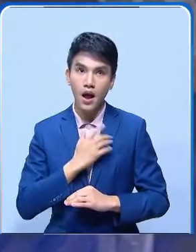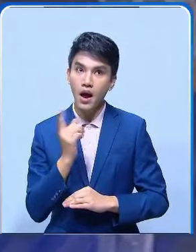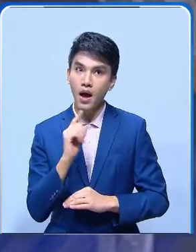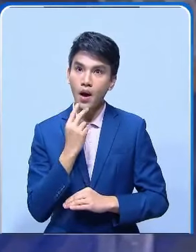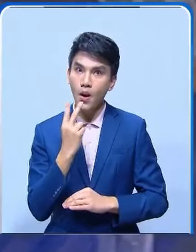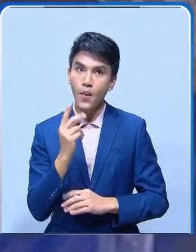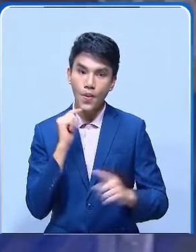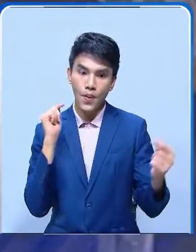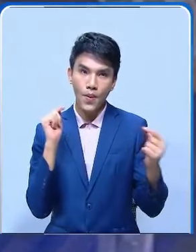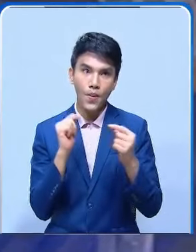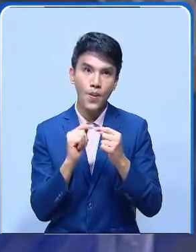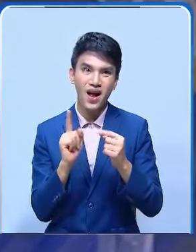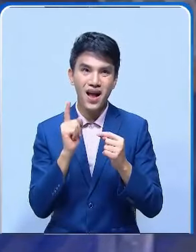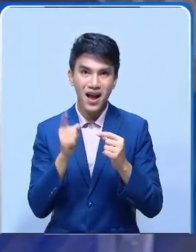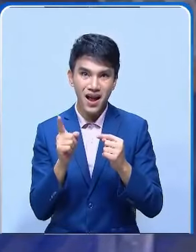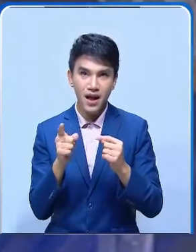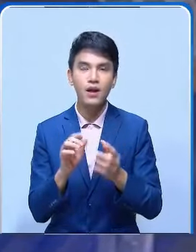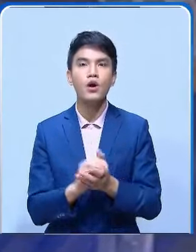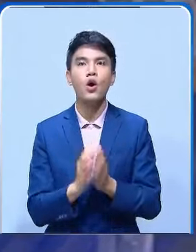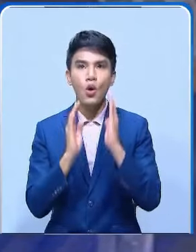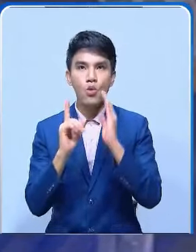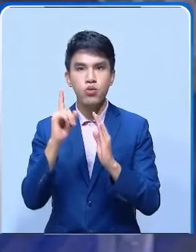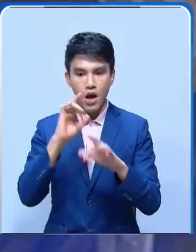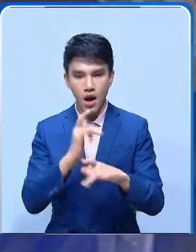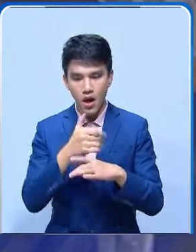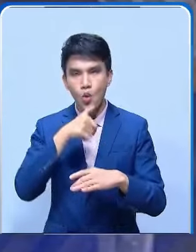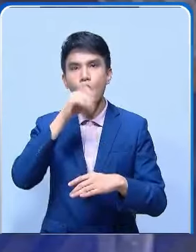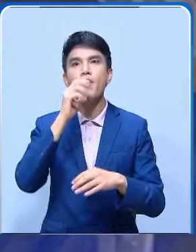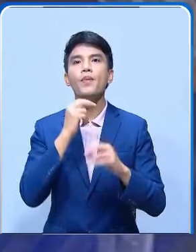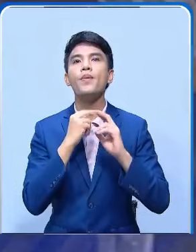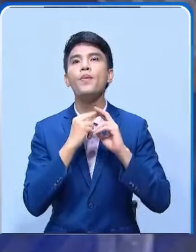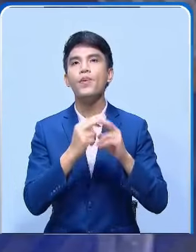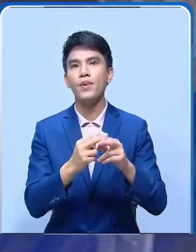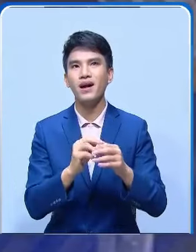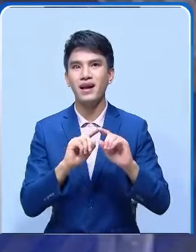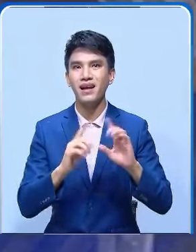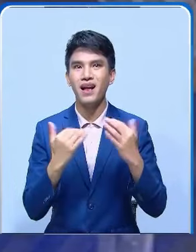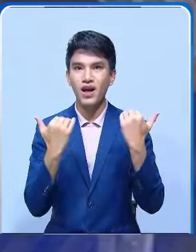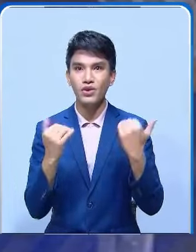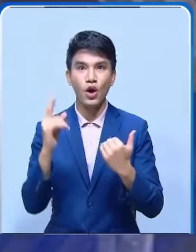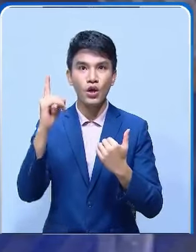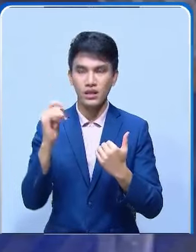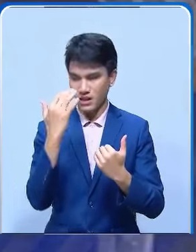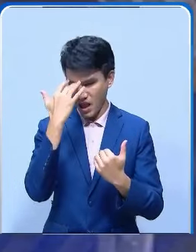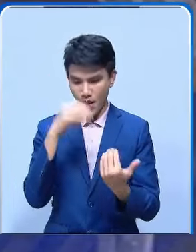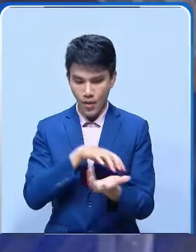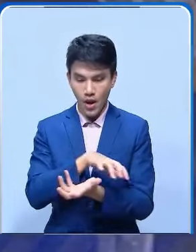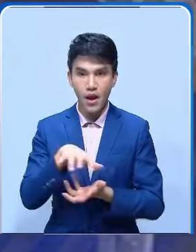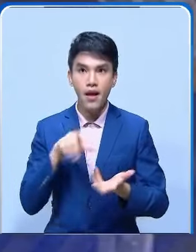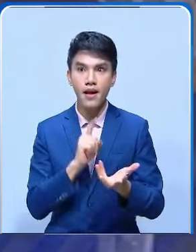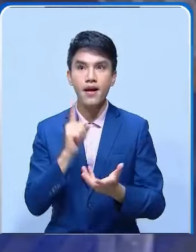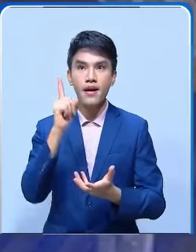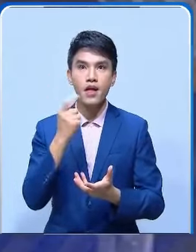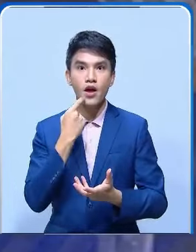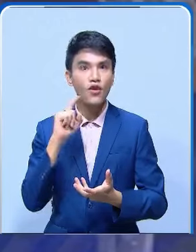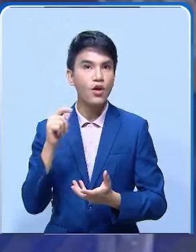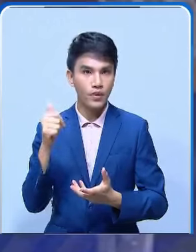ทางที่ว่าจริงอยู่ถึงแม้ว่าคนตายจะเอาเหล้าเข้าปากเองแต่พอตายเนื่องจากส่วนผสมเนี่ยเราสามารถฟ้อง